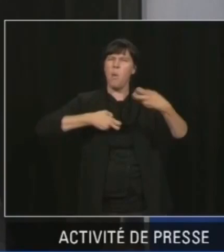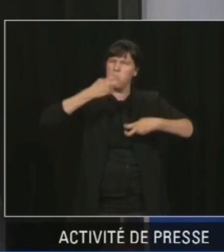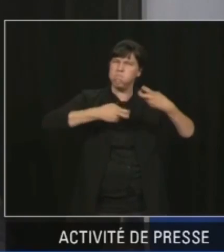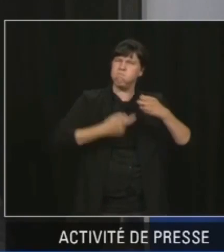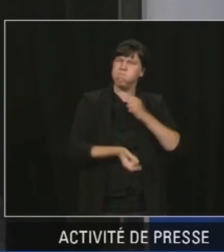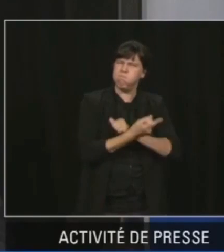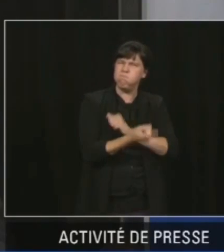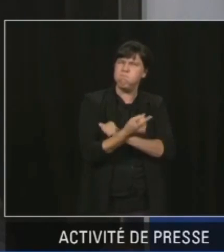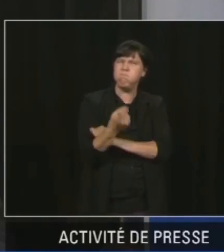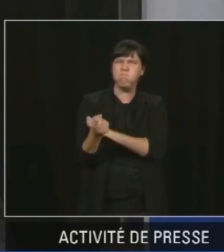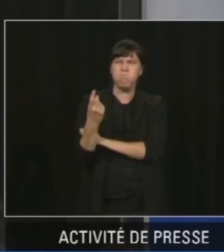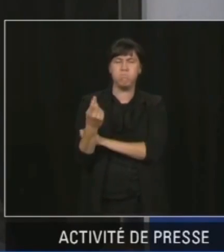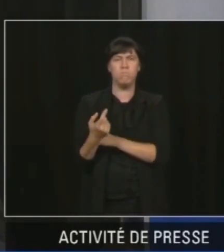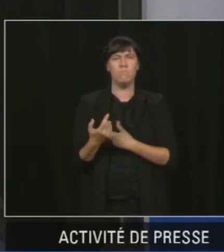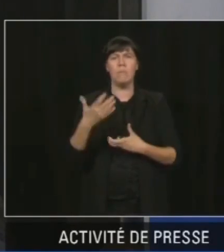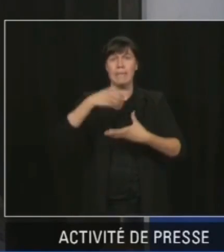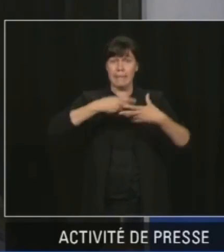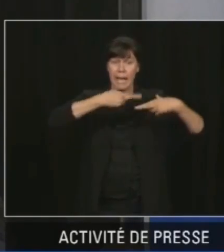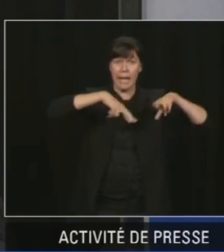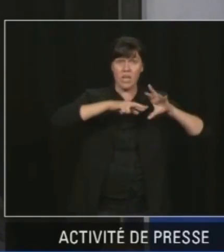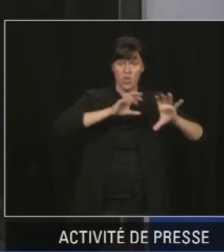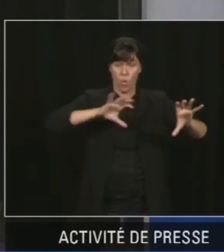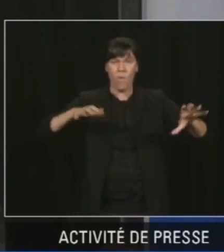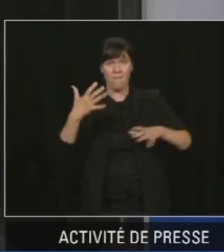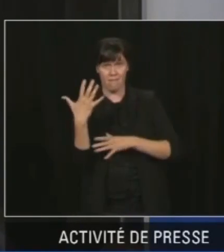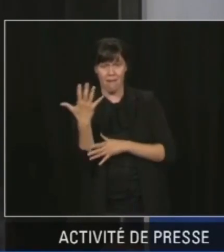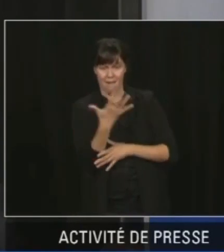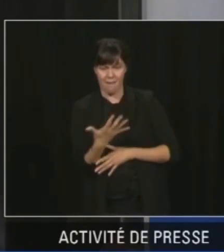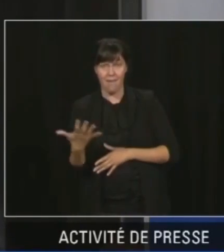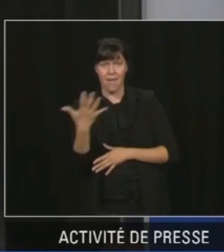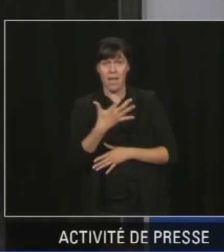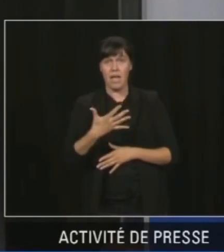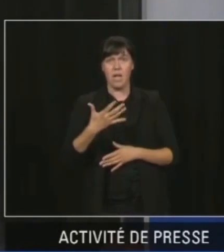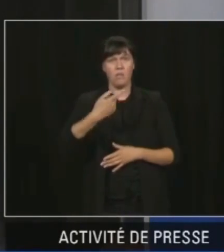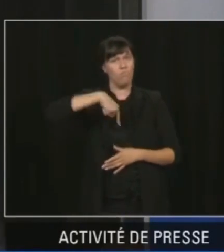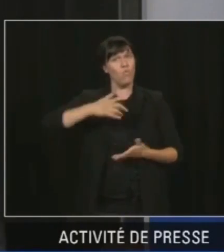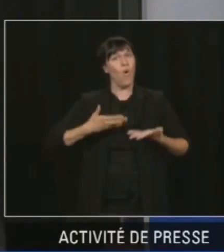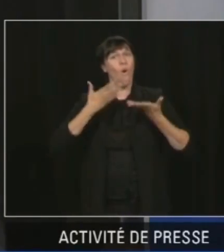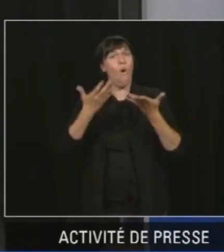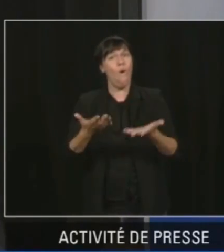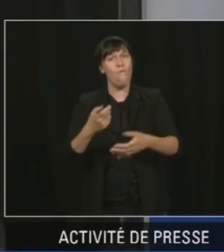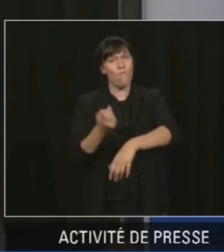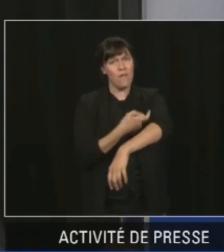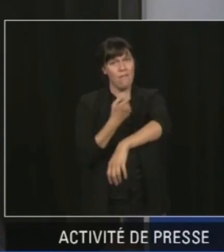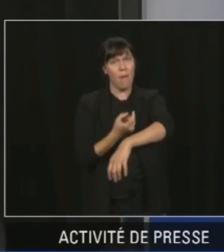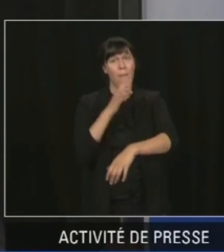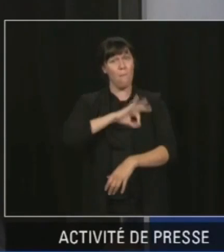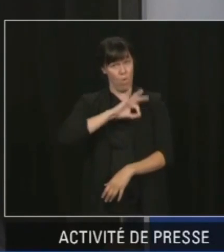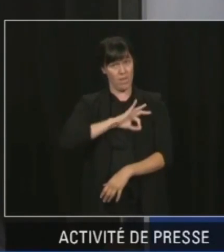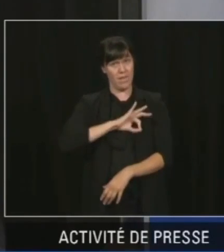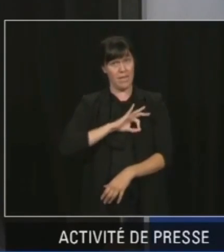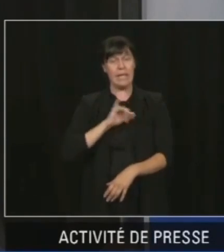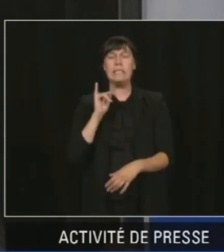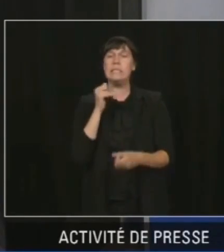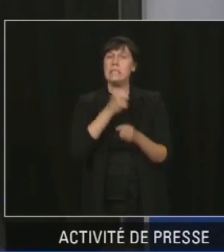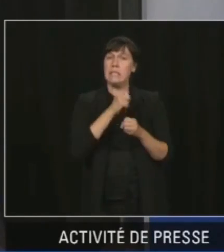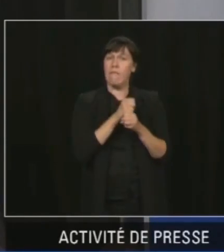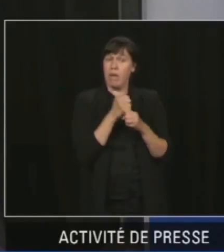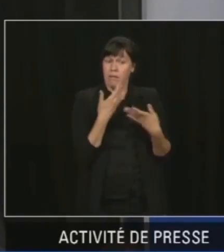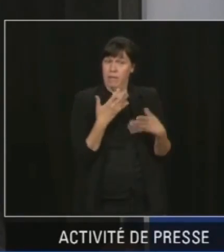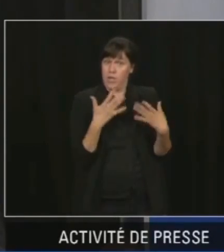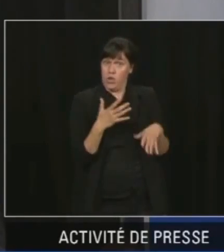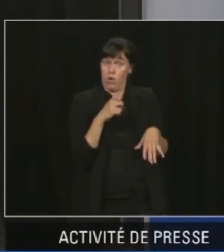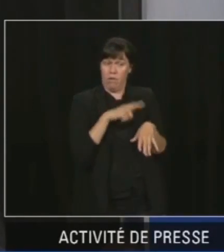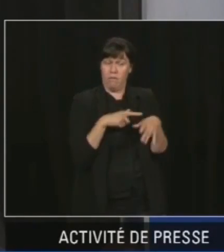régions-là, on va offrir un boni aux infirmières qui sont déjà à temps plein, qui sont restées de 18 000